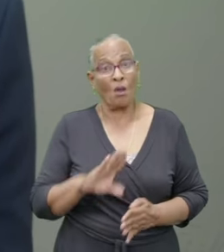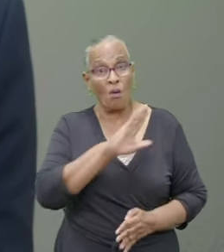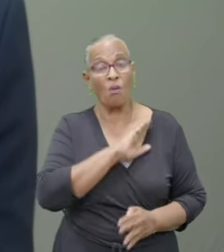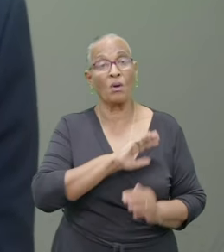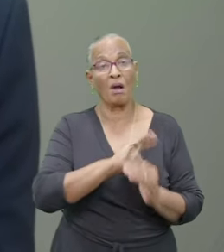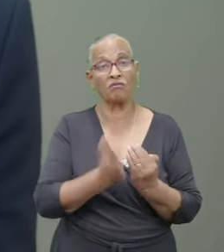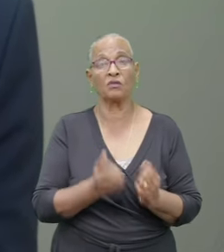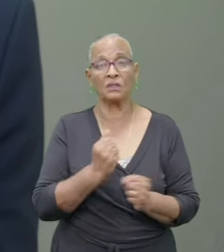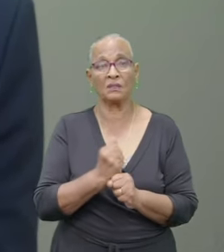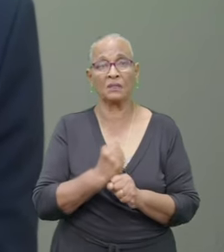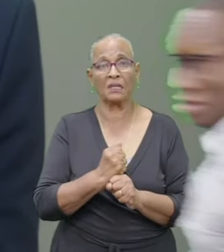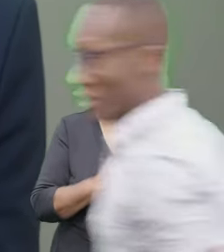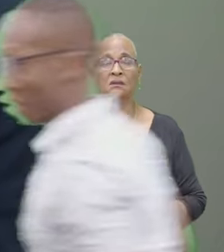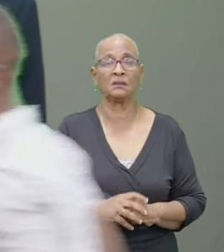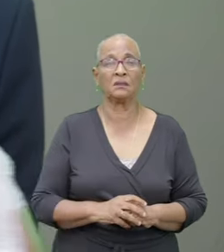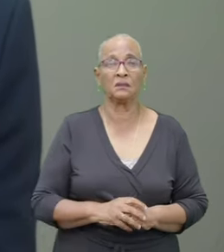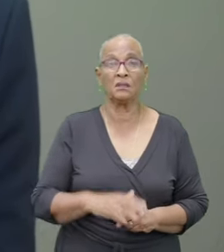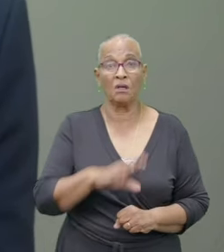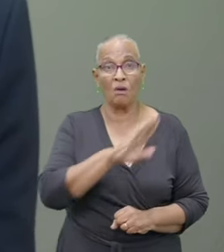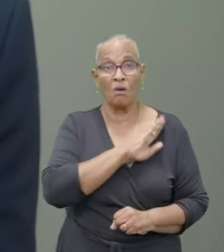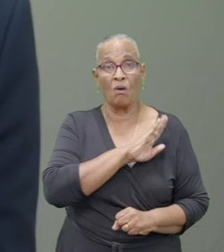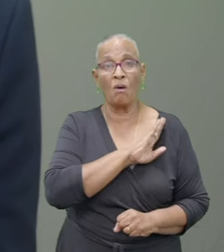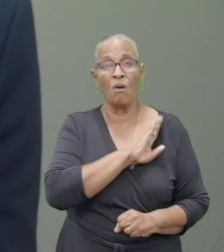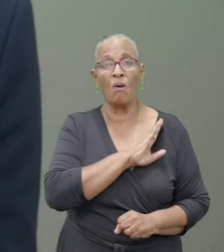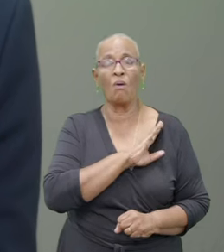aantal andere zaken die lopen.